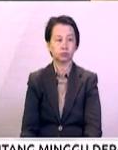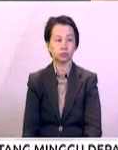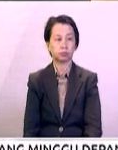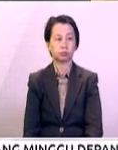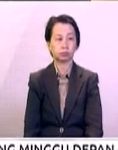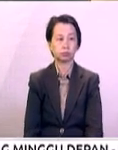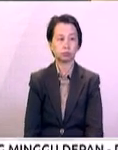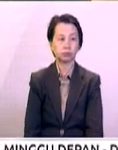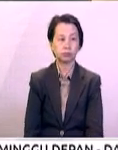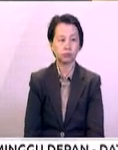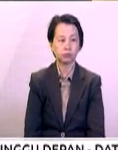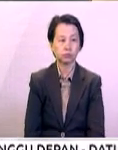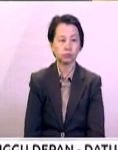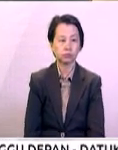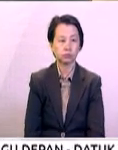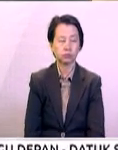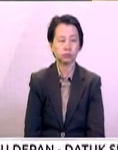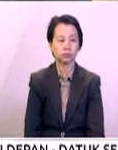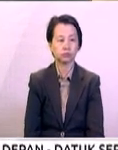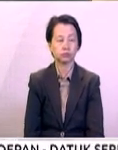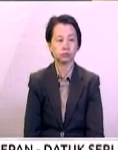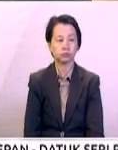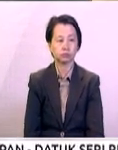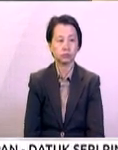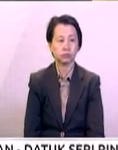Undian tu saya dah nyatakan pada Coach Tan Cheng Ho,